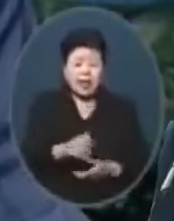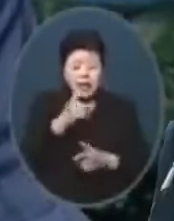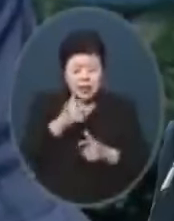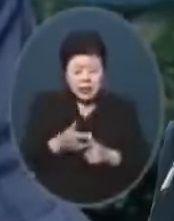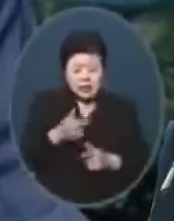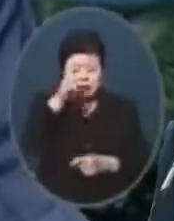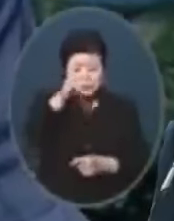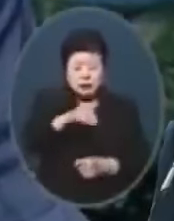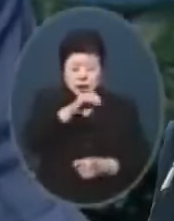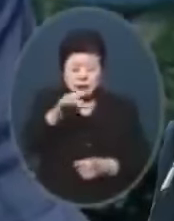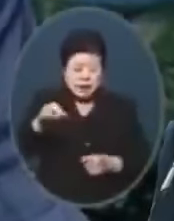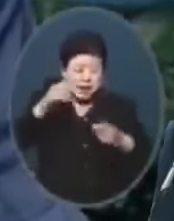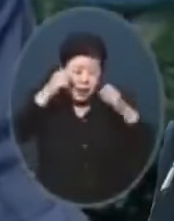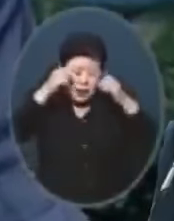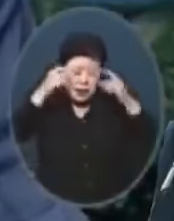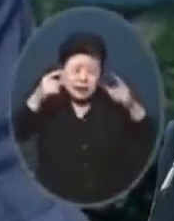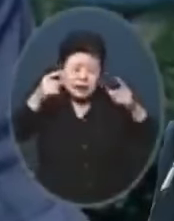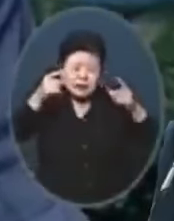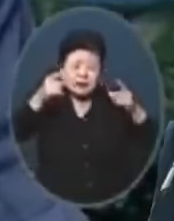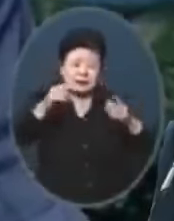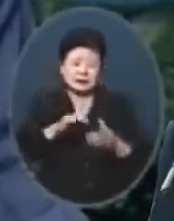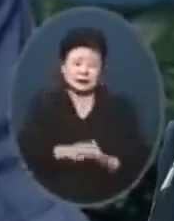예수님 십자가 밑에 나가서